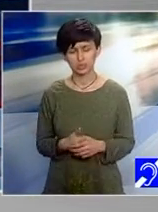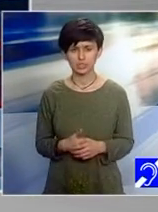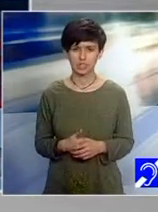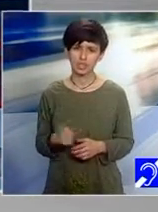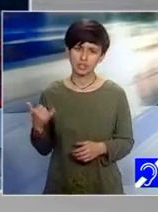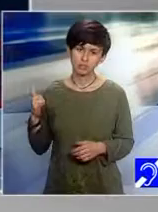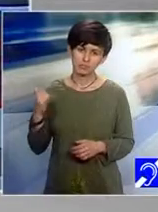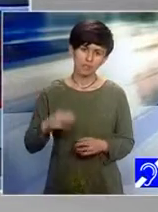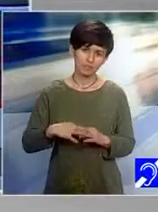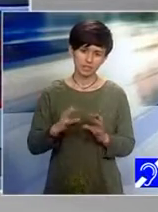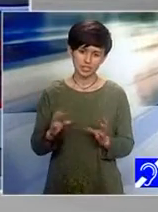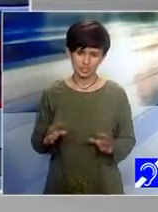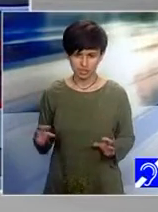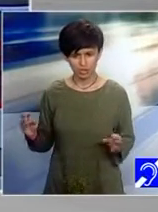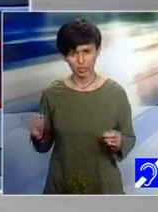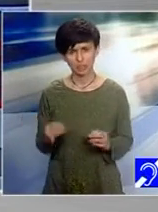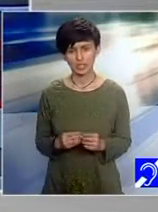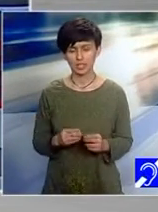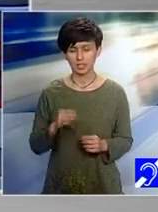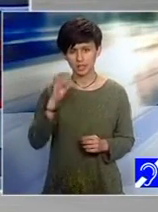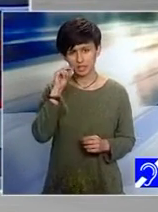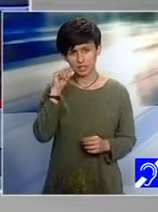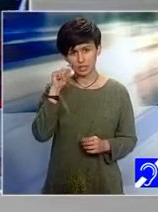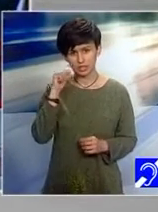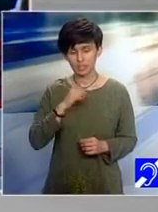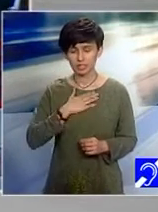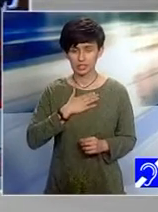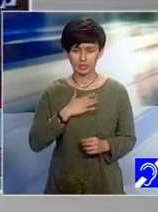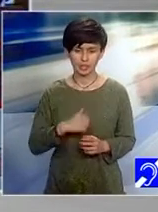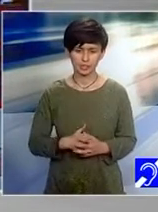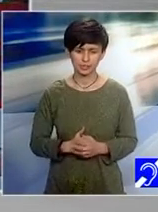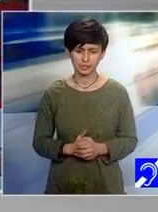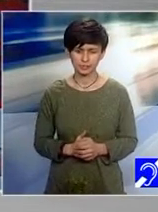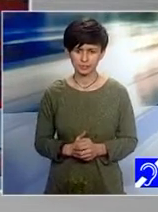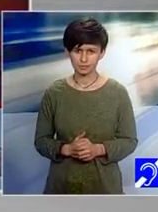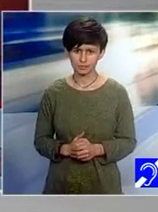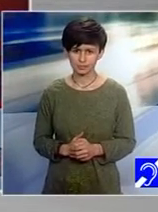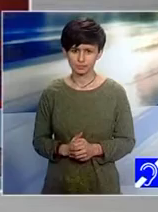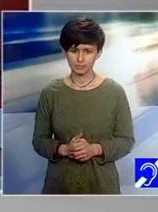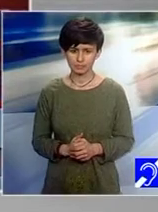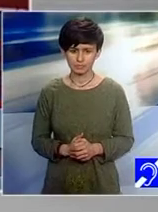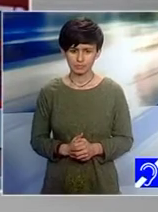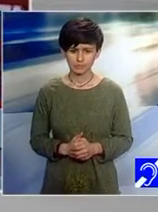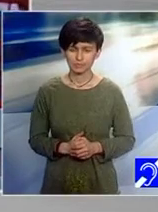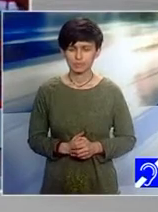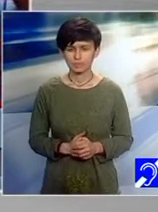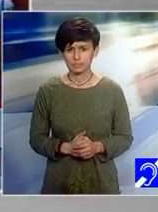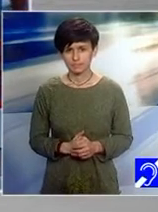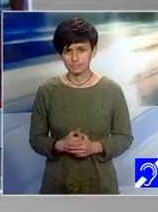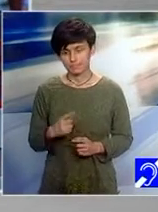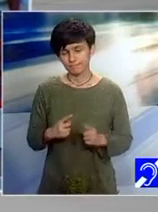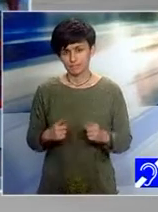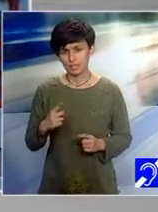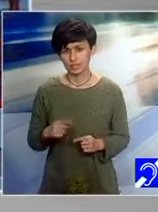meu, care a furat-o, așa cum spun toți tații și mamele din Caucaz, când li se fură